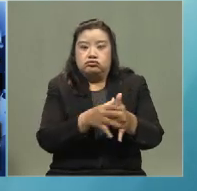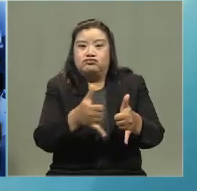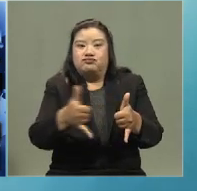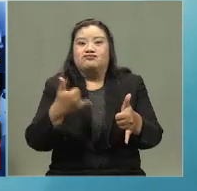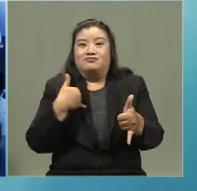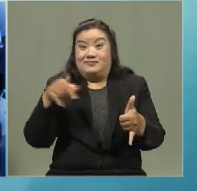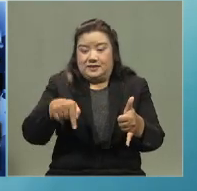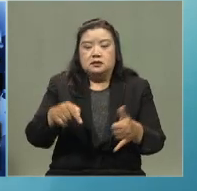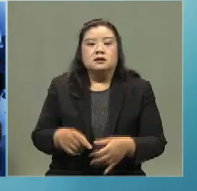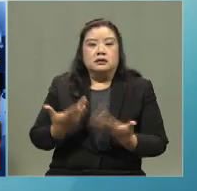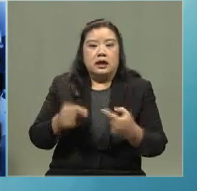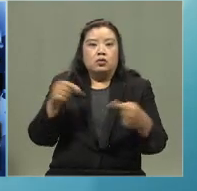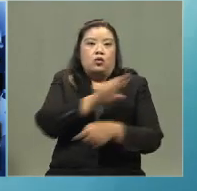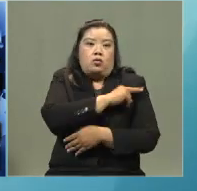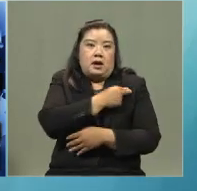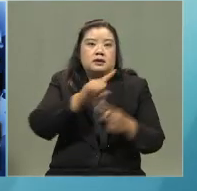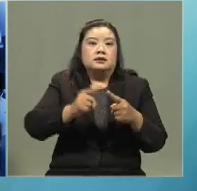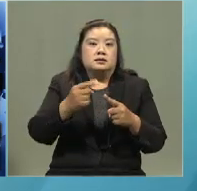ขอยืนยันในก็คือในรายที่ป่วยที่จังหวัดปราจีนบุรีนะครับและเข้ารับการตรวจหาเชื้อในวันที่15